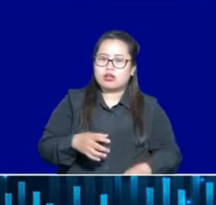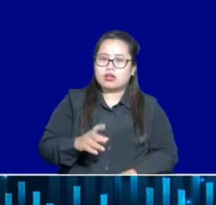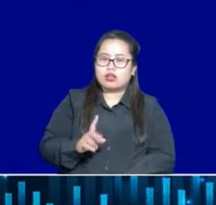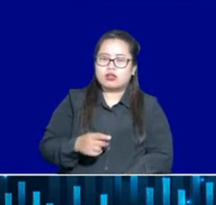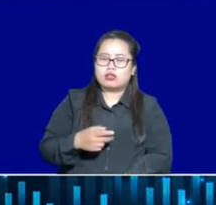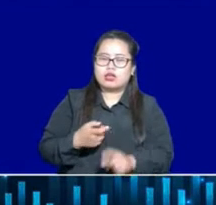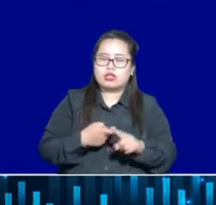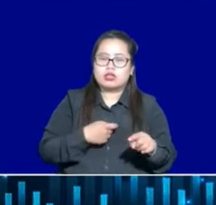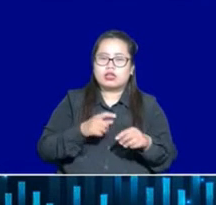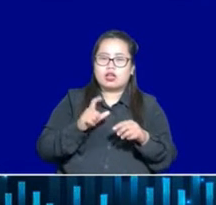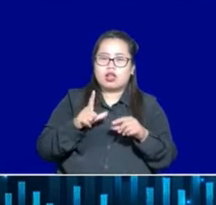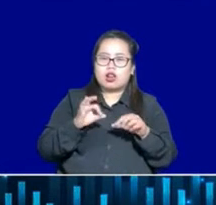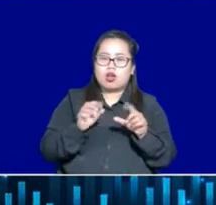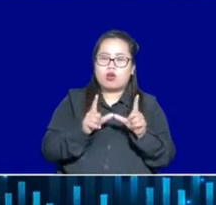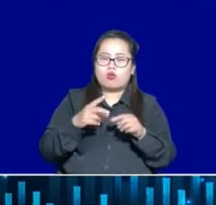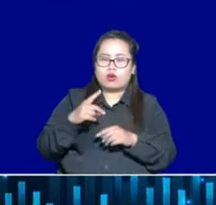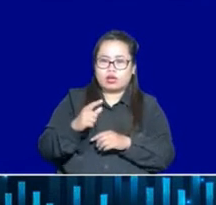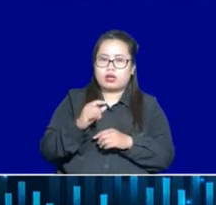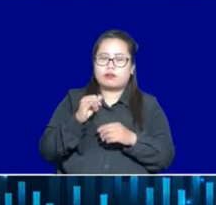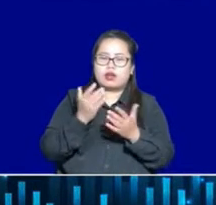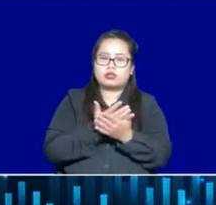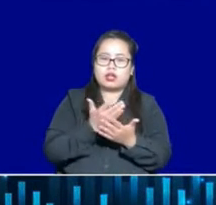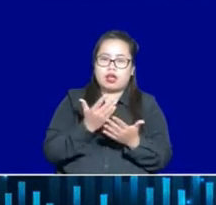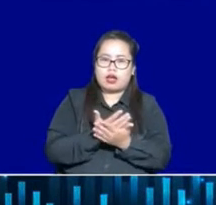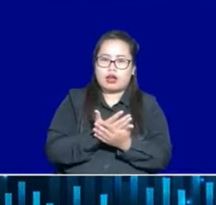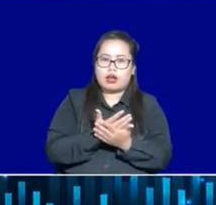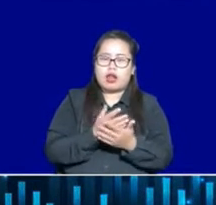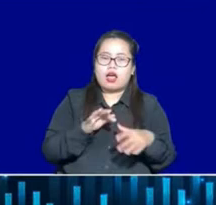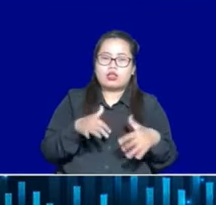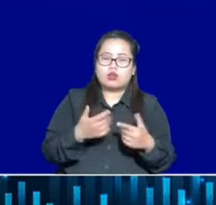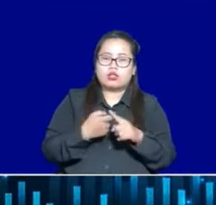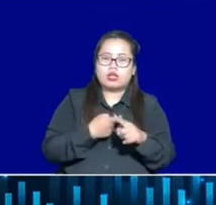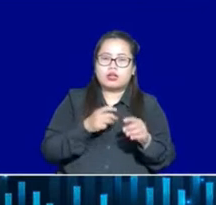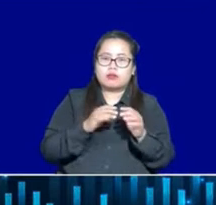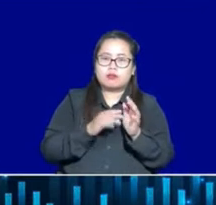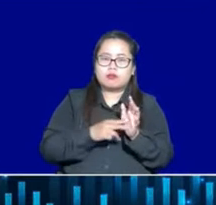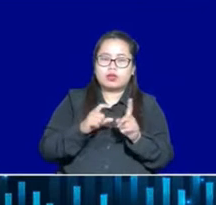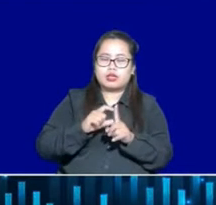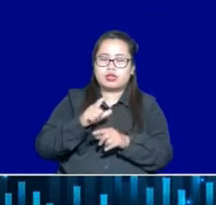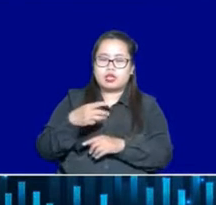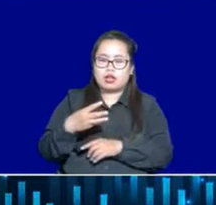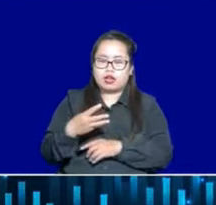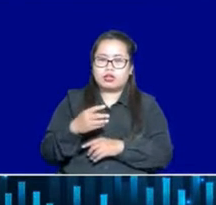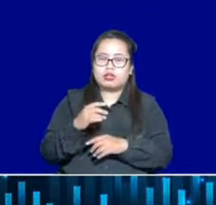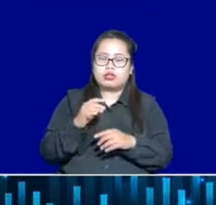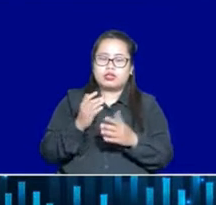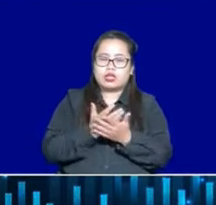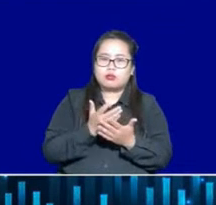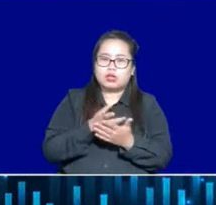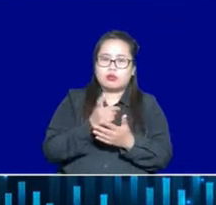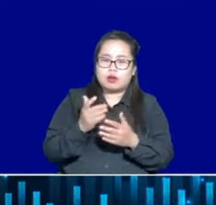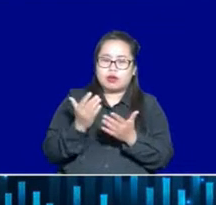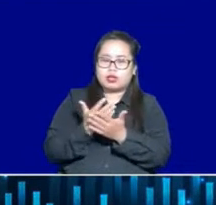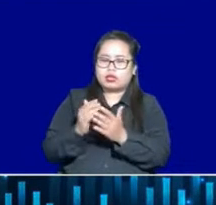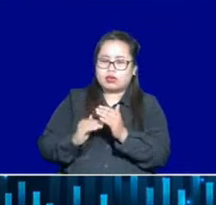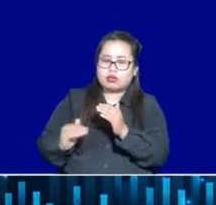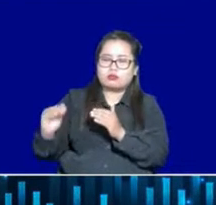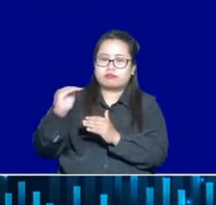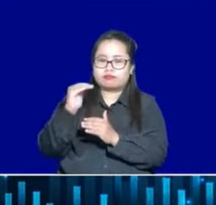lower income, kemudian middle income, dan kemudian high income.